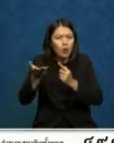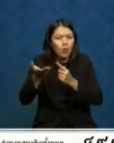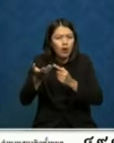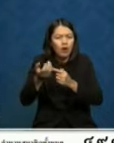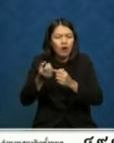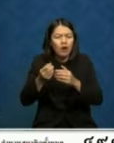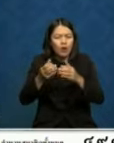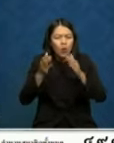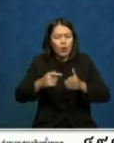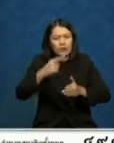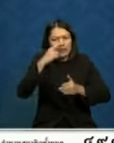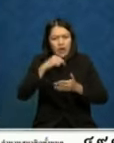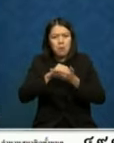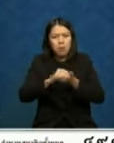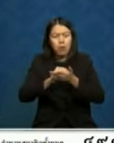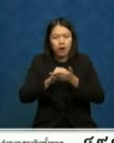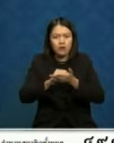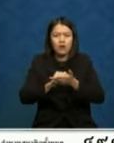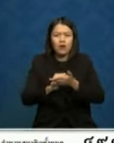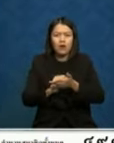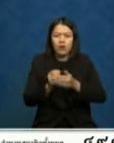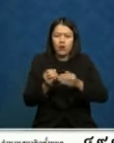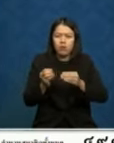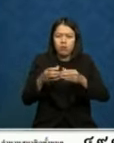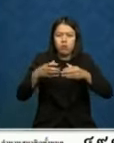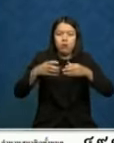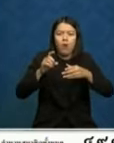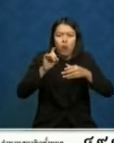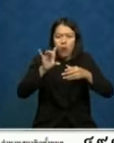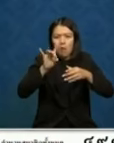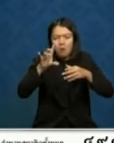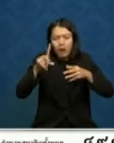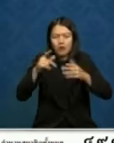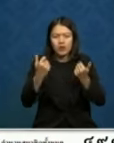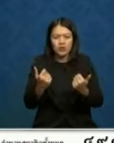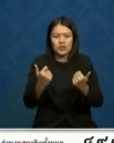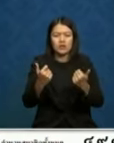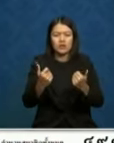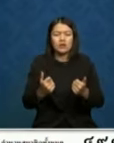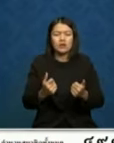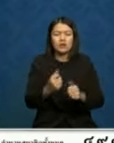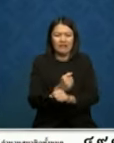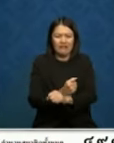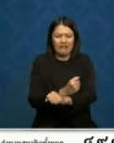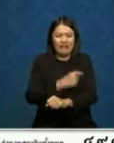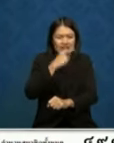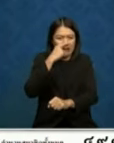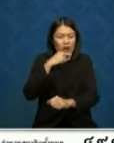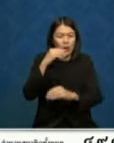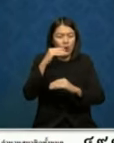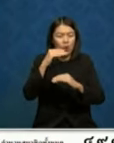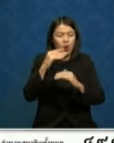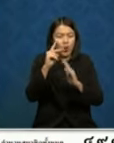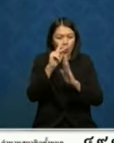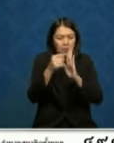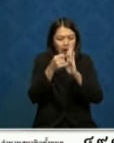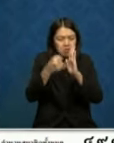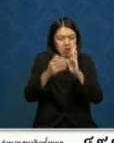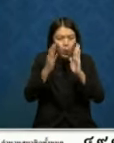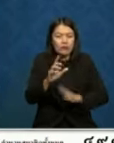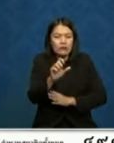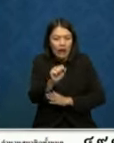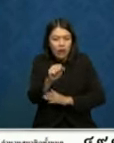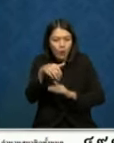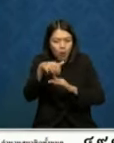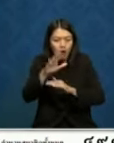มแรงงานไทยในภาคบริการครับแล้วเพิ่มมาอีกหลักร้อยหลักพันครับทั้งที่ปัจจุบันเนี่ยครับเรามีแรงงานไทยผิดกฎหมายในเกาหลีใต้นับแสนครับ